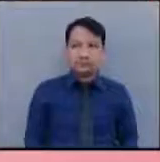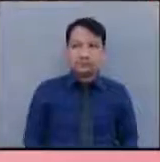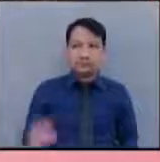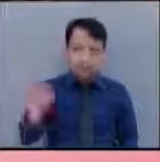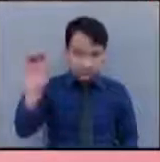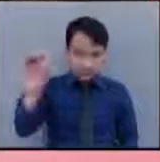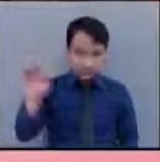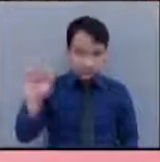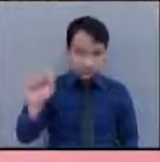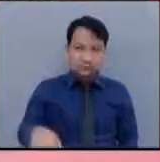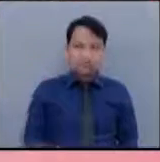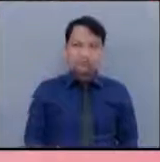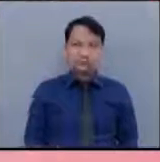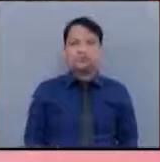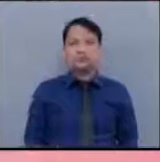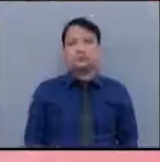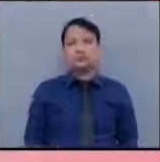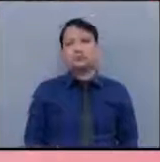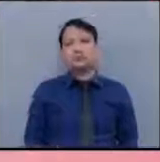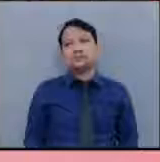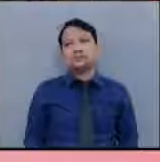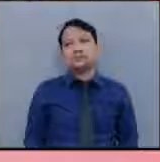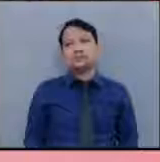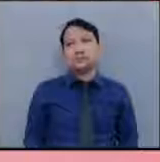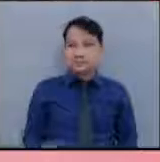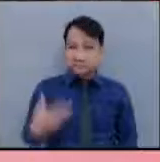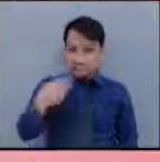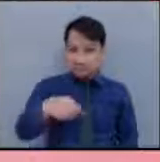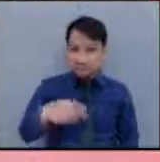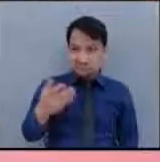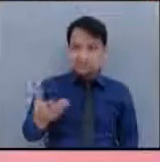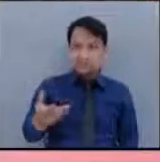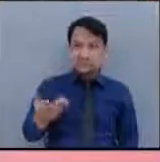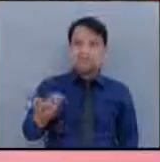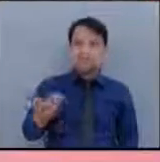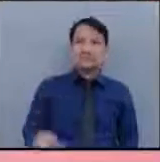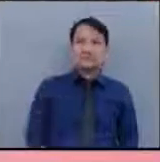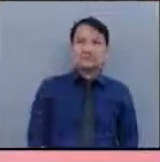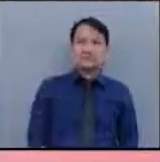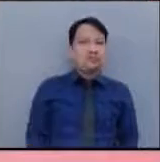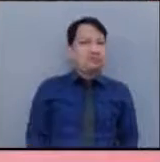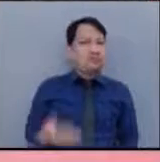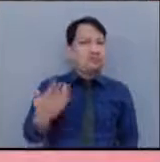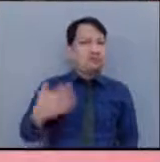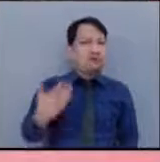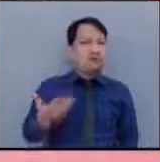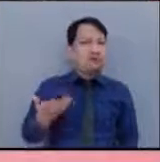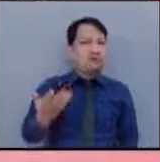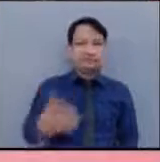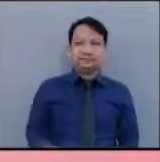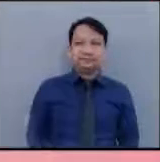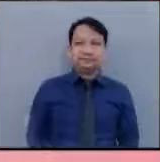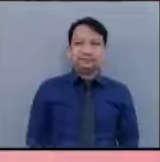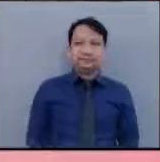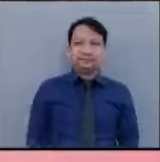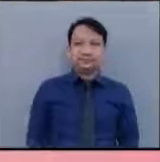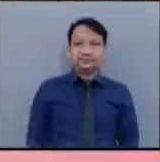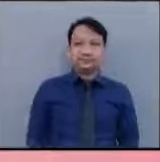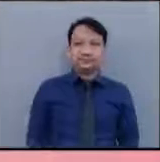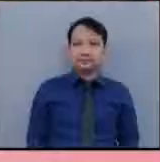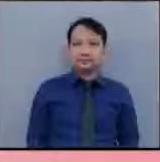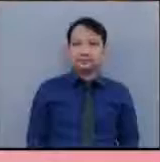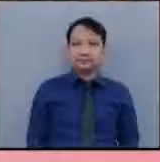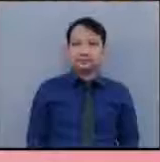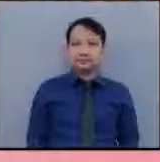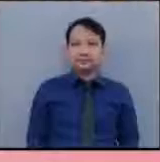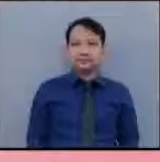maidikit sa ref. Ayos. O, diba? Oh, taray. And ito, ito yung sample, oh, ginawa mong bookmark. Yan, oo. Pero kailangan,